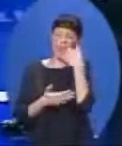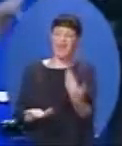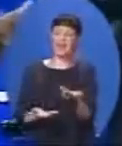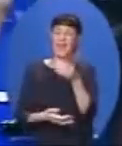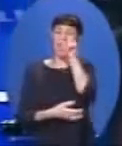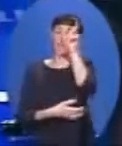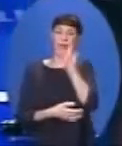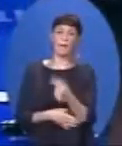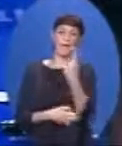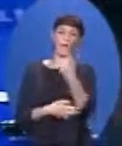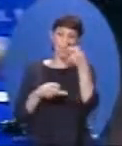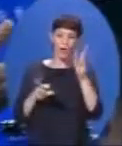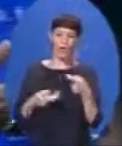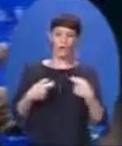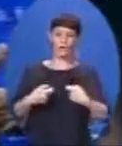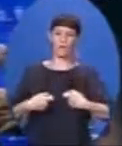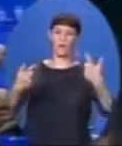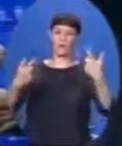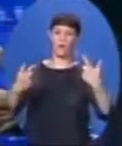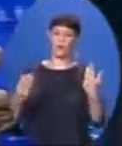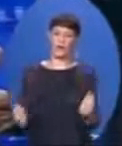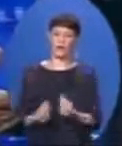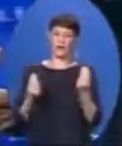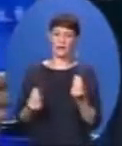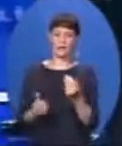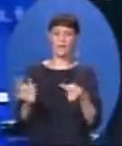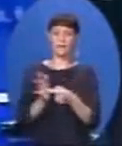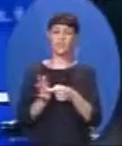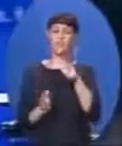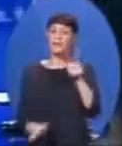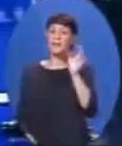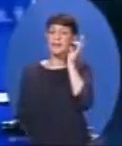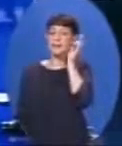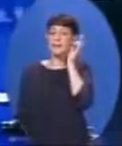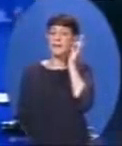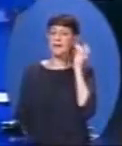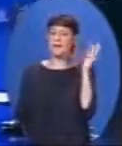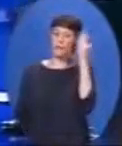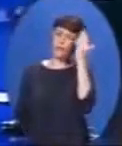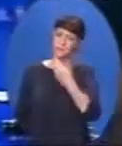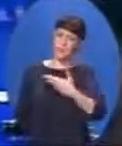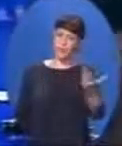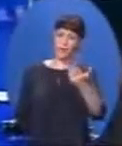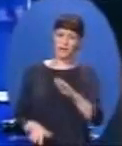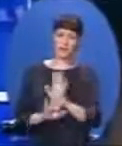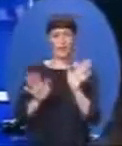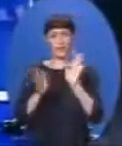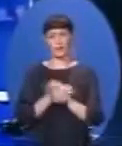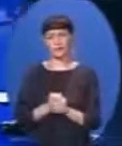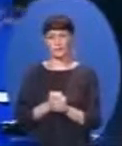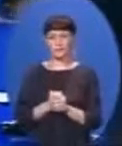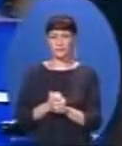אותך. מה קרה לכם? רק אמרו, עוד לא ראו אותה. אז תגיד לי,